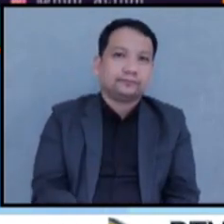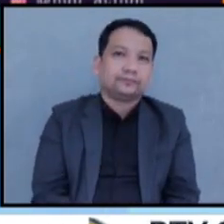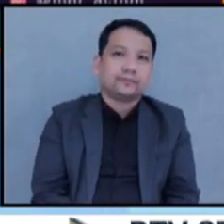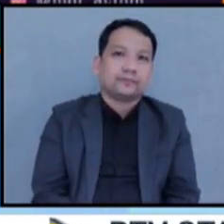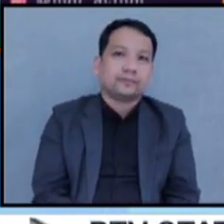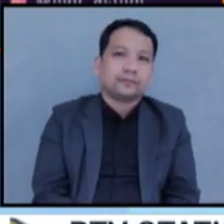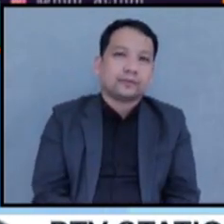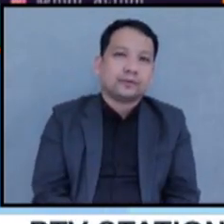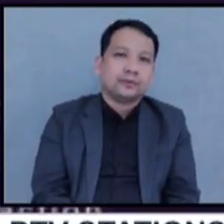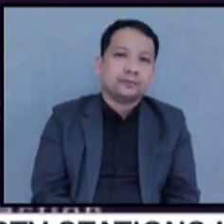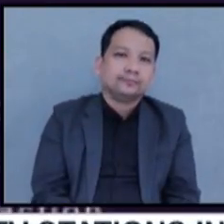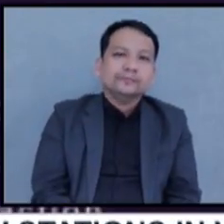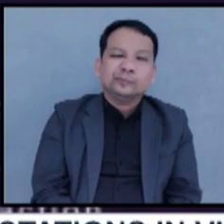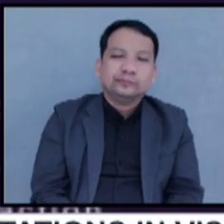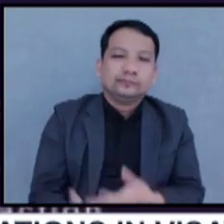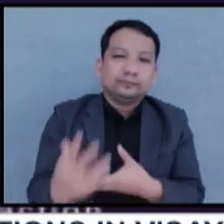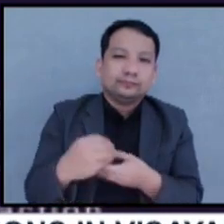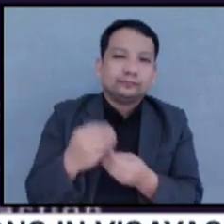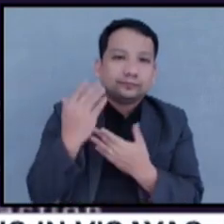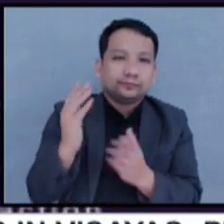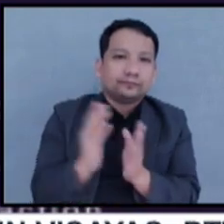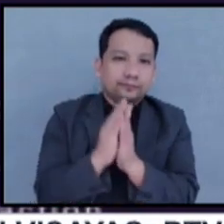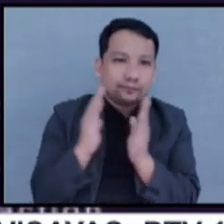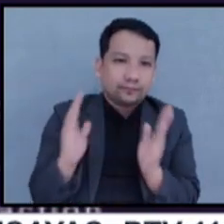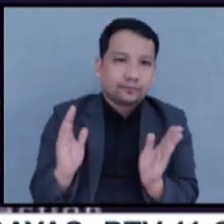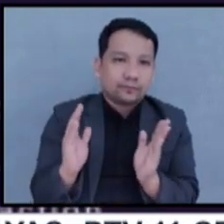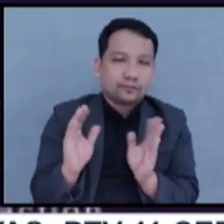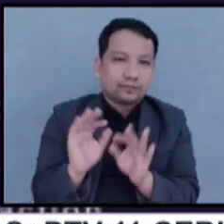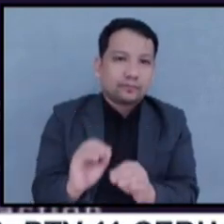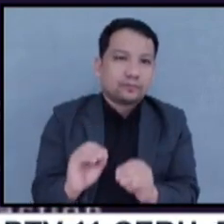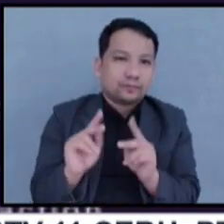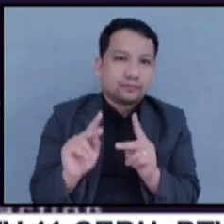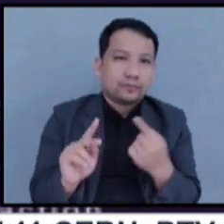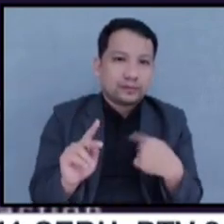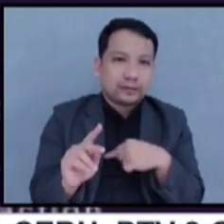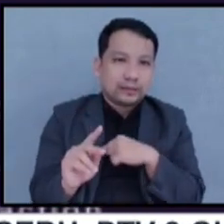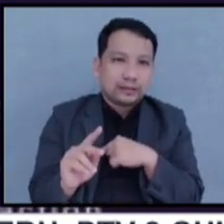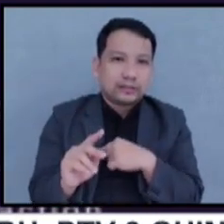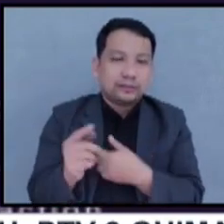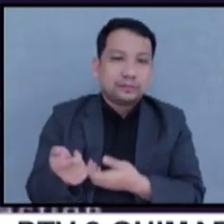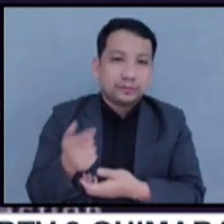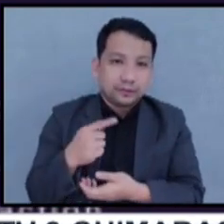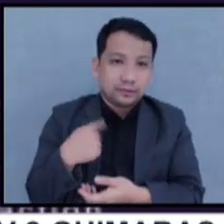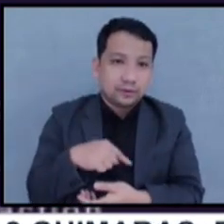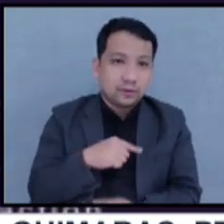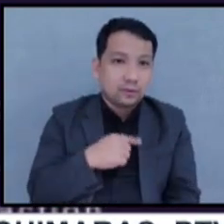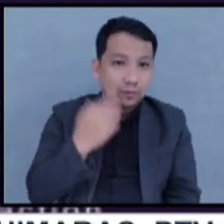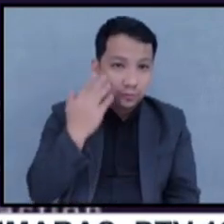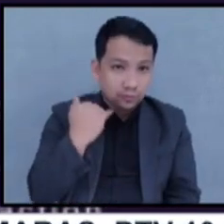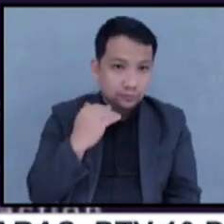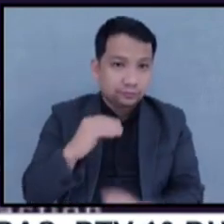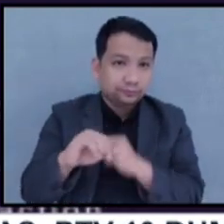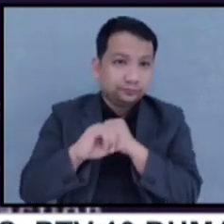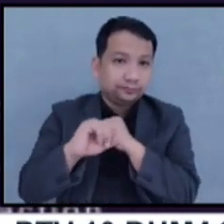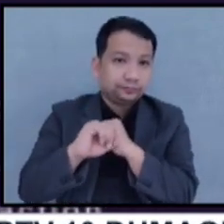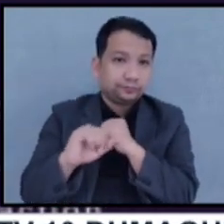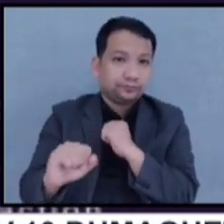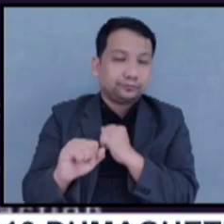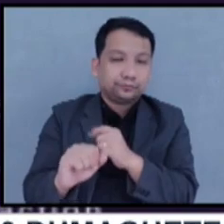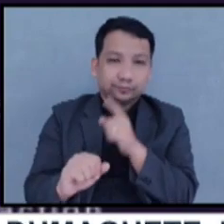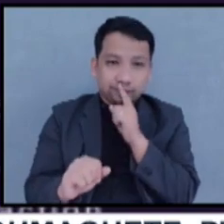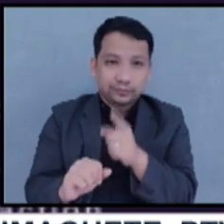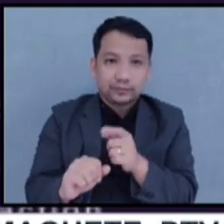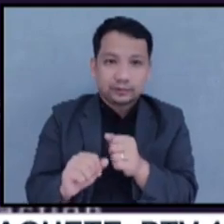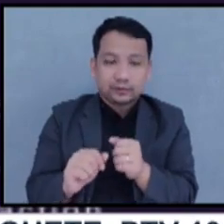Ito pong pagsali sa likha ng Central Luzon, sobrang laking opportunity po ito, no, para sa amin. Una, syempre, para ma-promote po yung gawaan ng